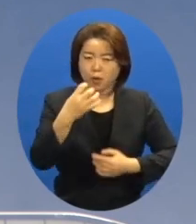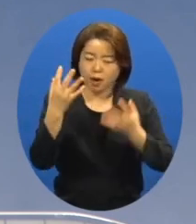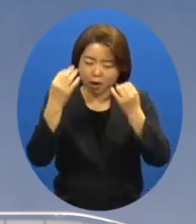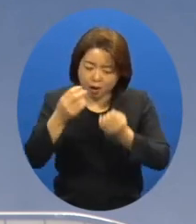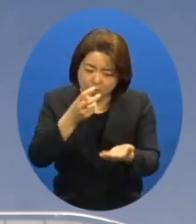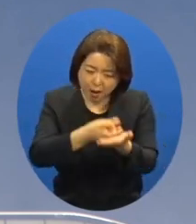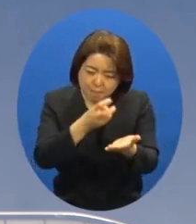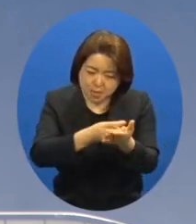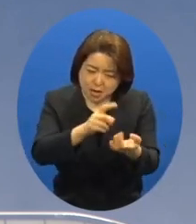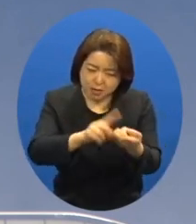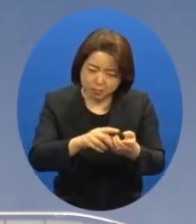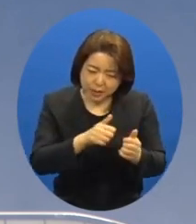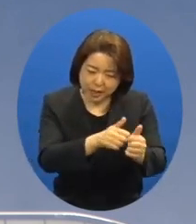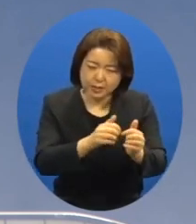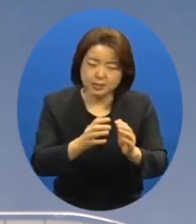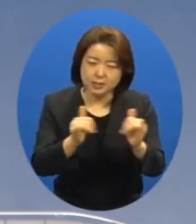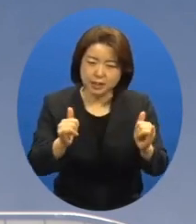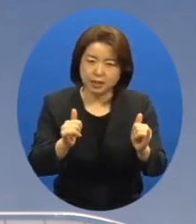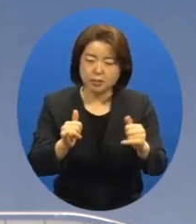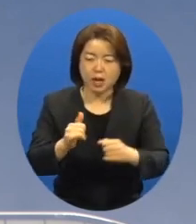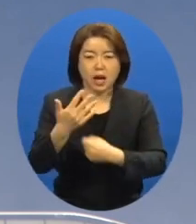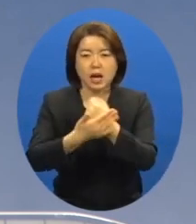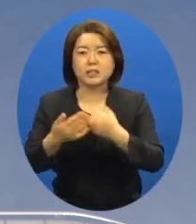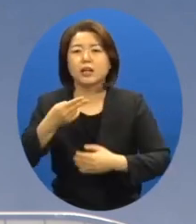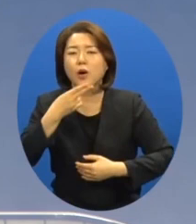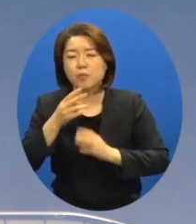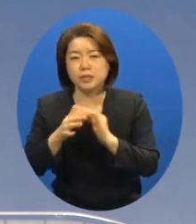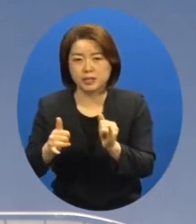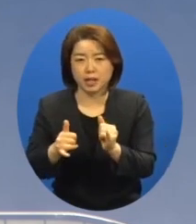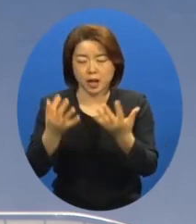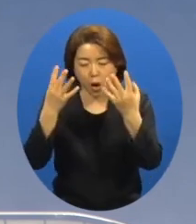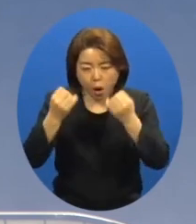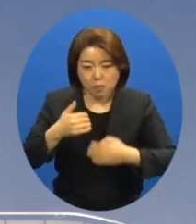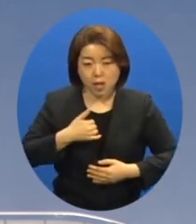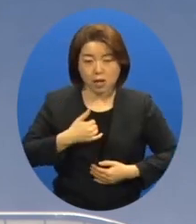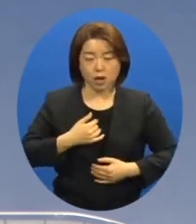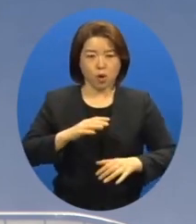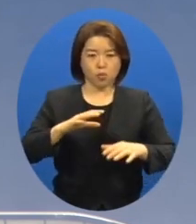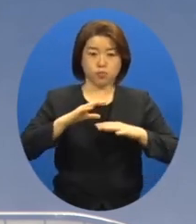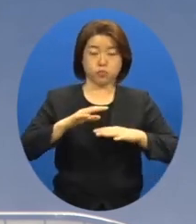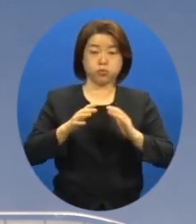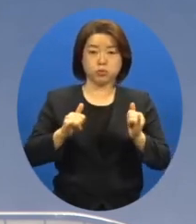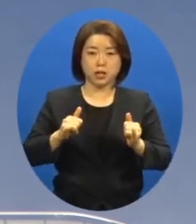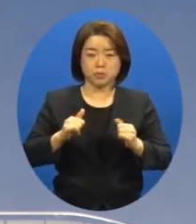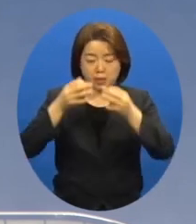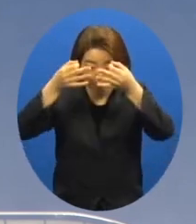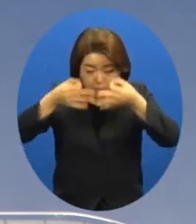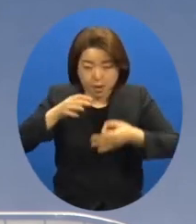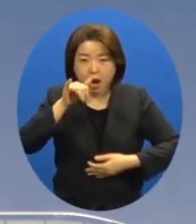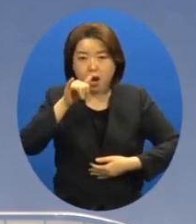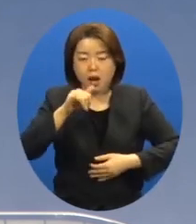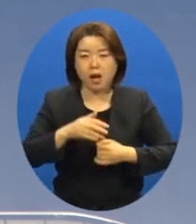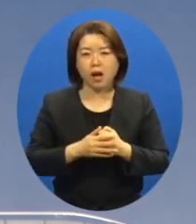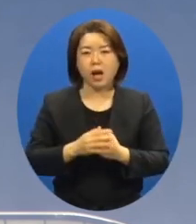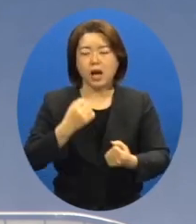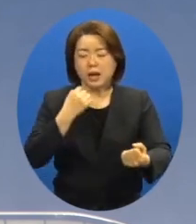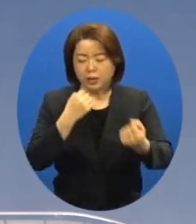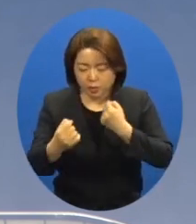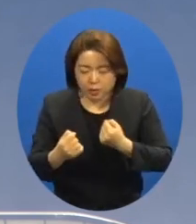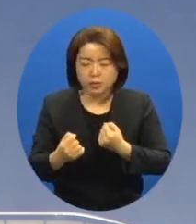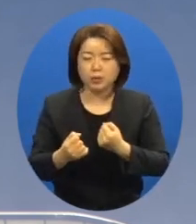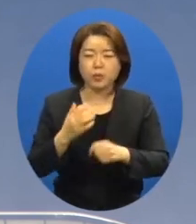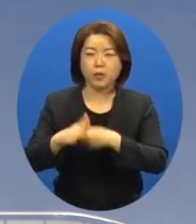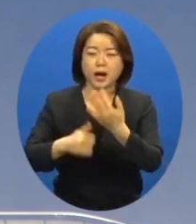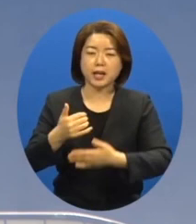사람이었으며 은혜가 없는 사람이었으며 얼마나 자기가 무서운 사람이었는지, 그럼에도 불구하고 하나님은 자기를